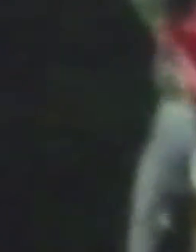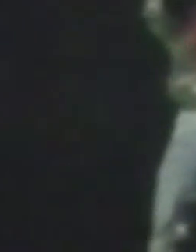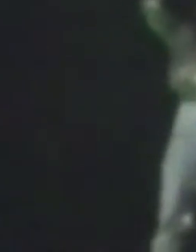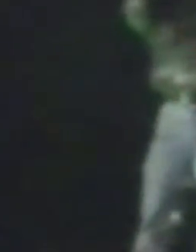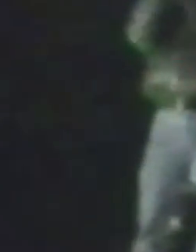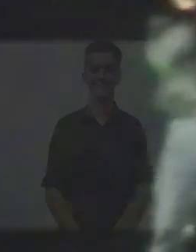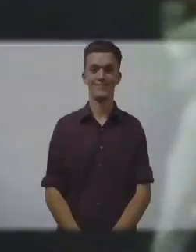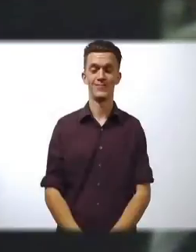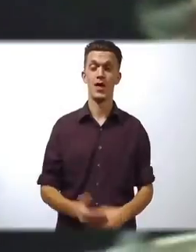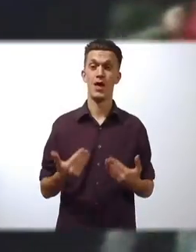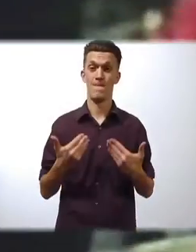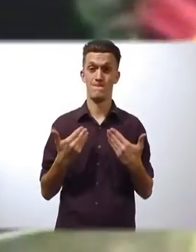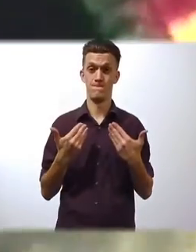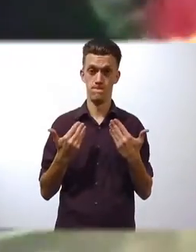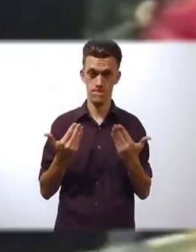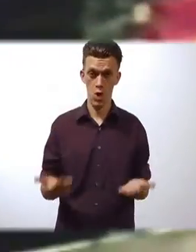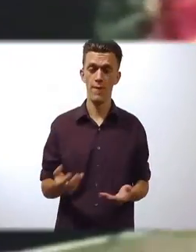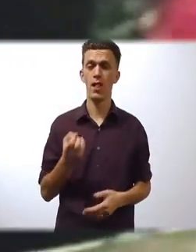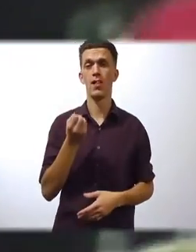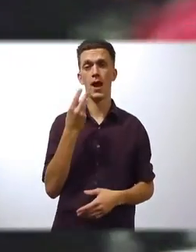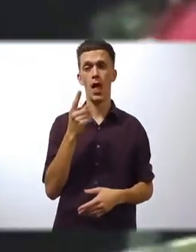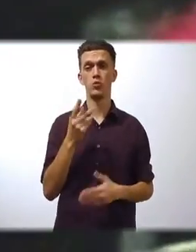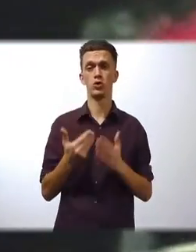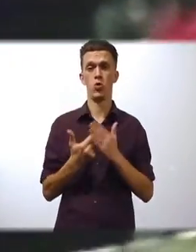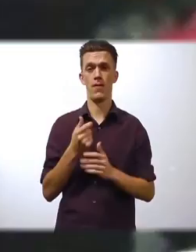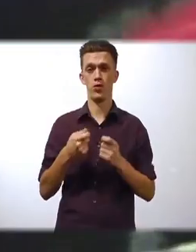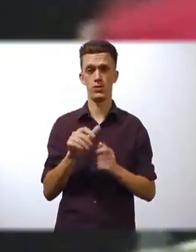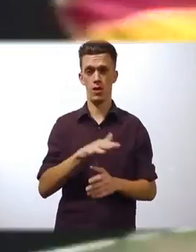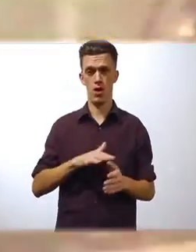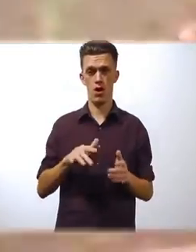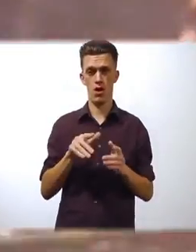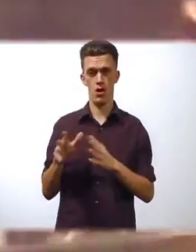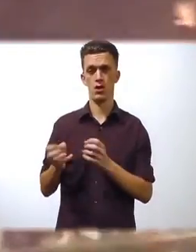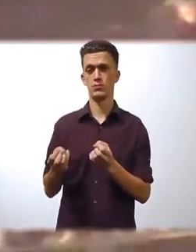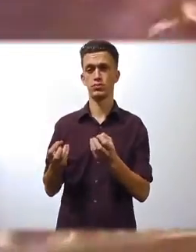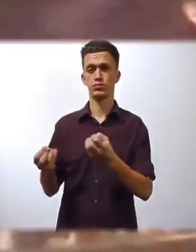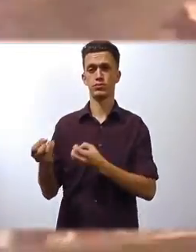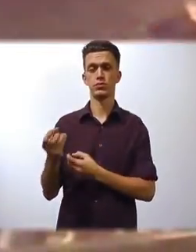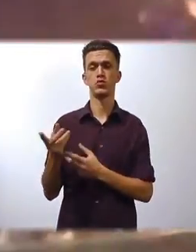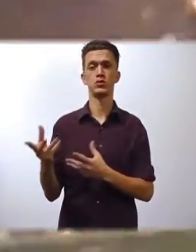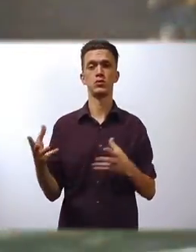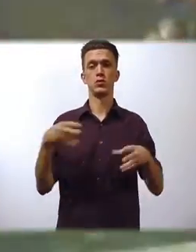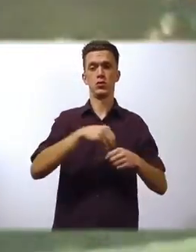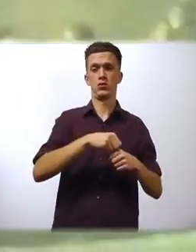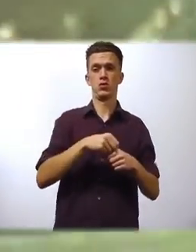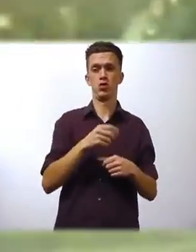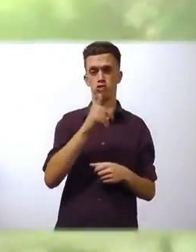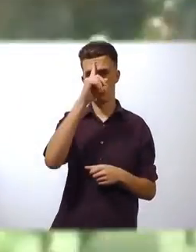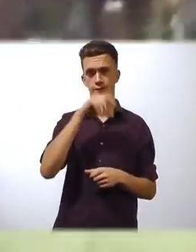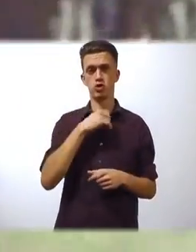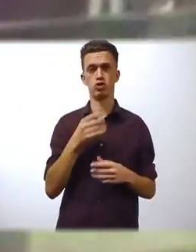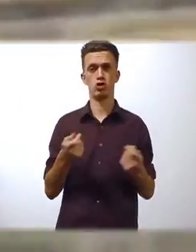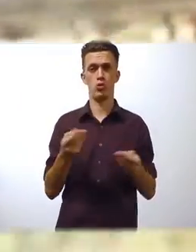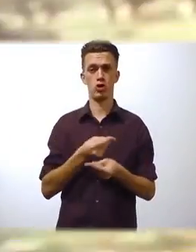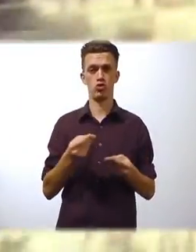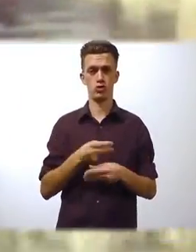Dann kam 1989 der Fall der Mauer. Wir erinnern uns daran, dass François Mitterrand ja vom 20. bis 22. Dezember